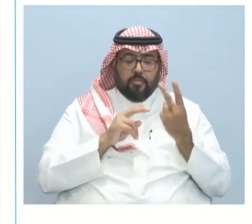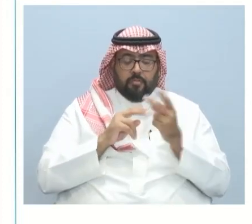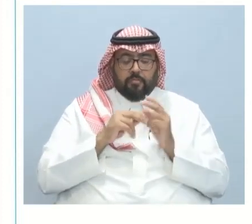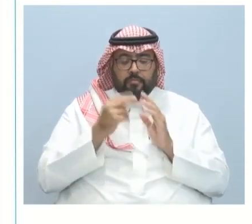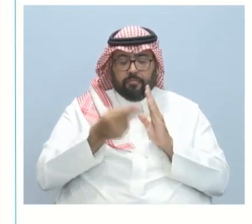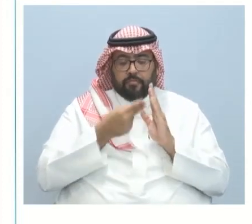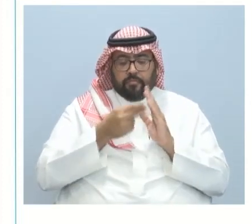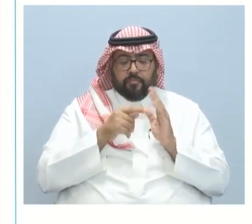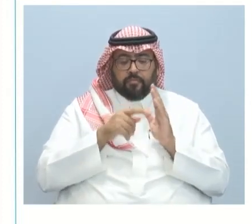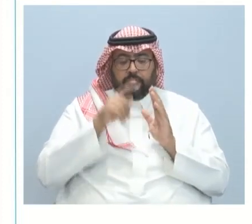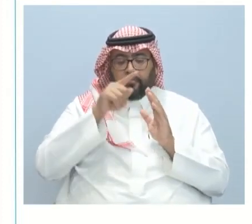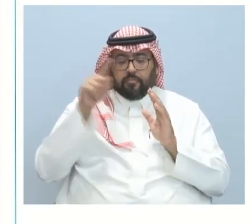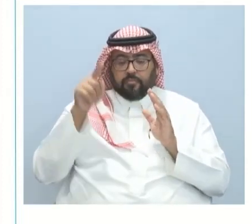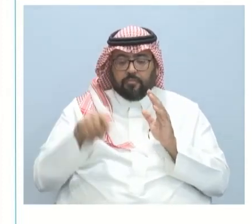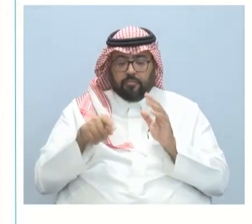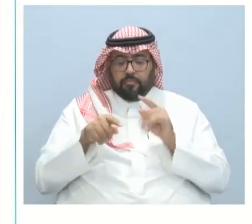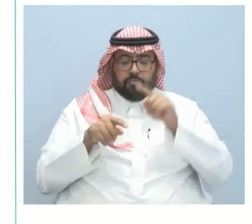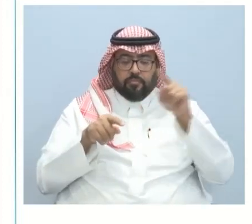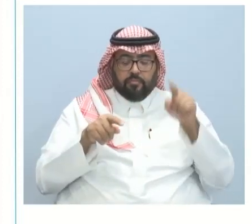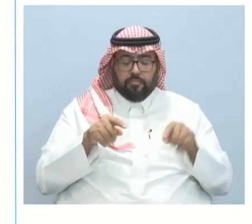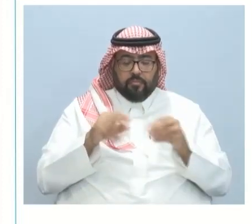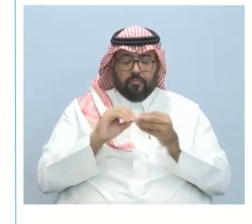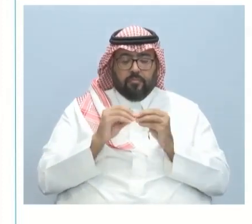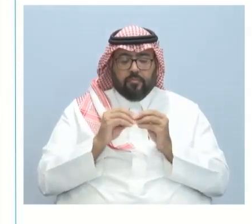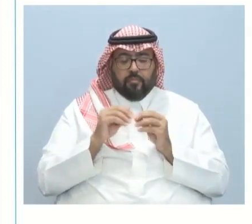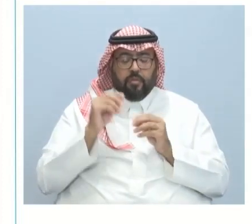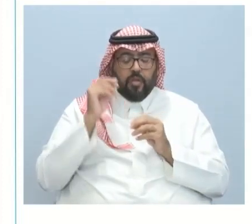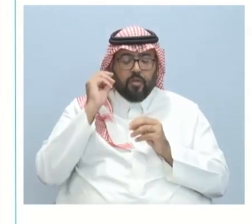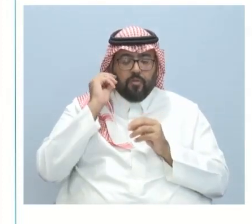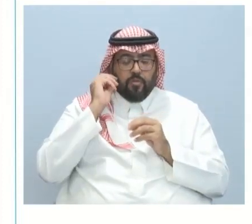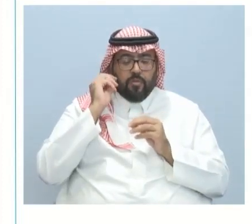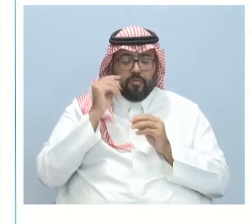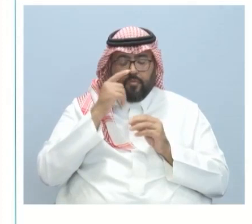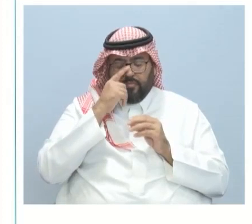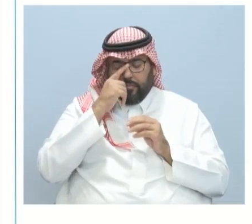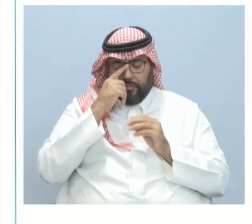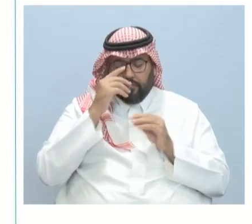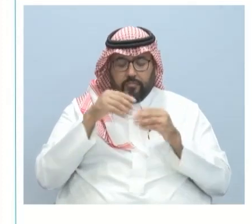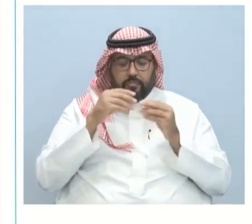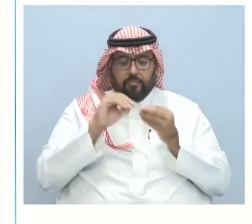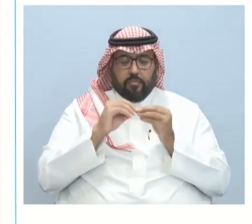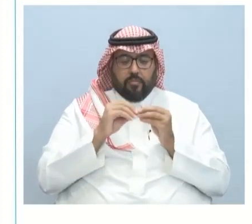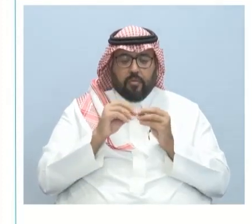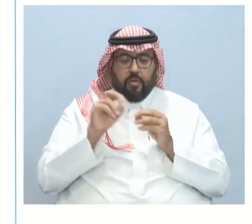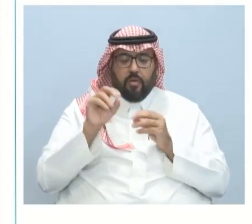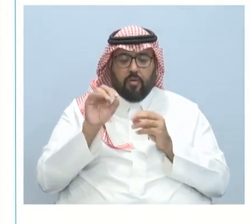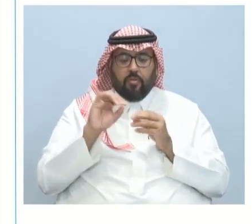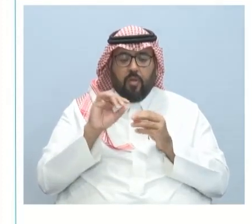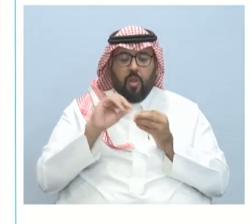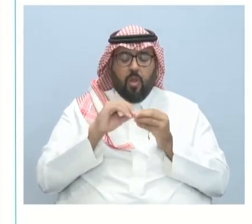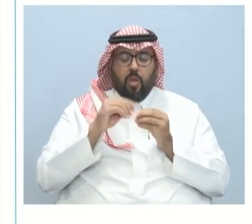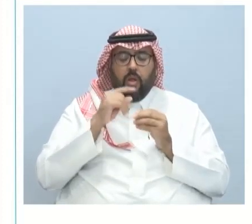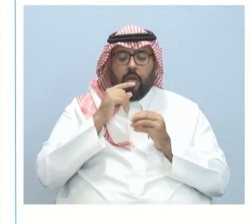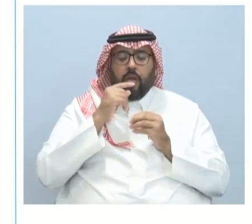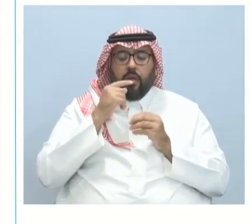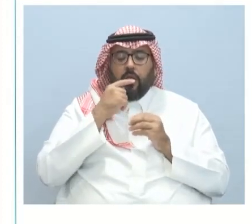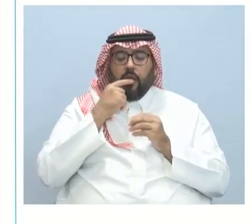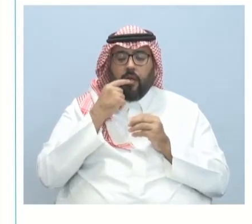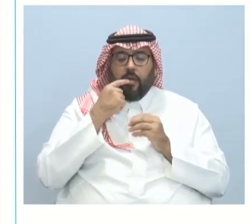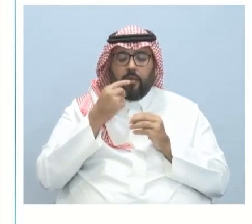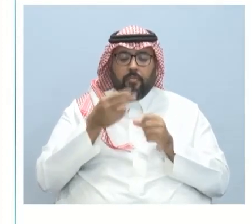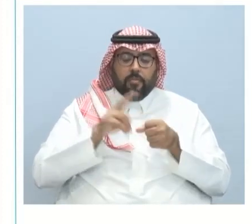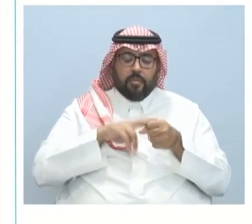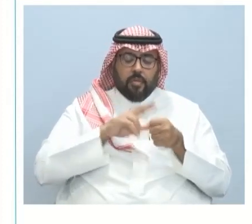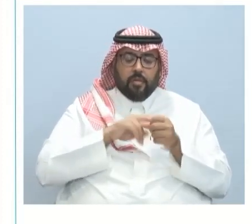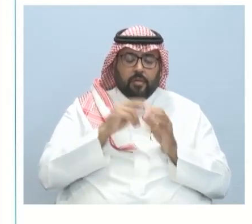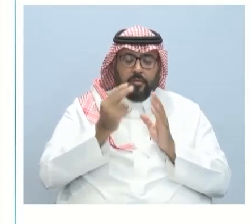برسم الضلع الاول والضلع الثاني باللون الاسود بينما اضبط بعدها اضبط القلم على اللون الاحمر وايضا لبن التكرار مرتين